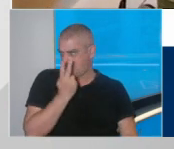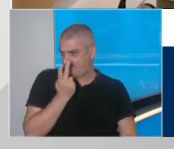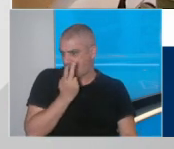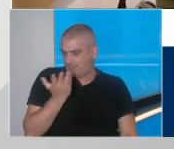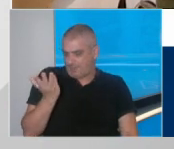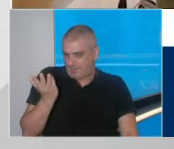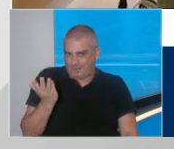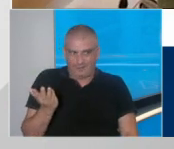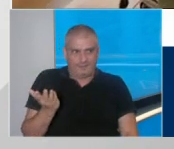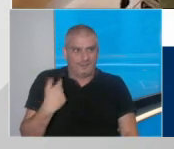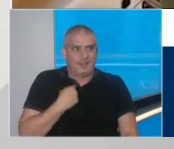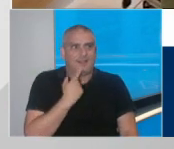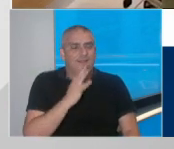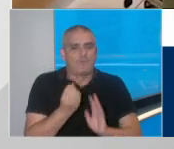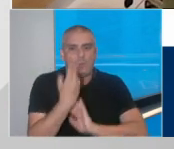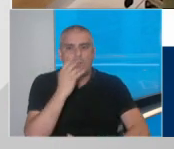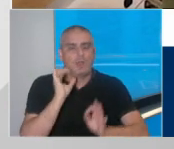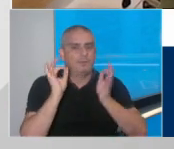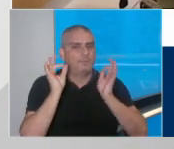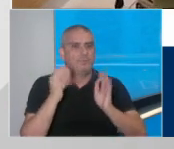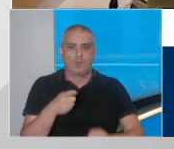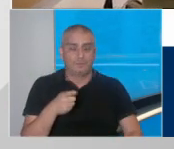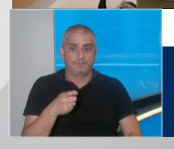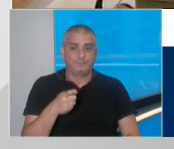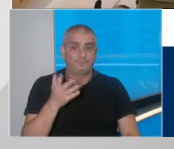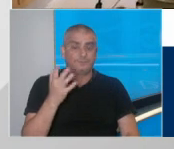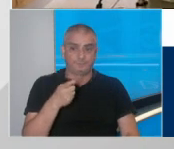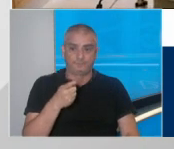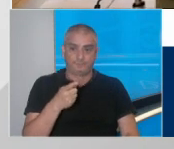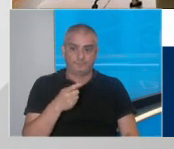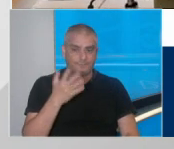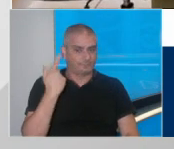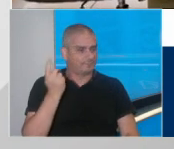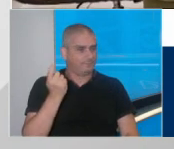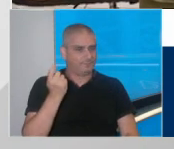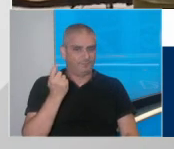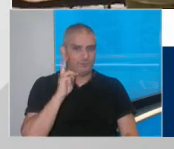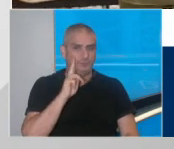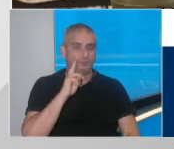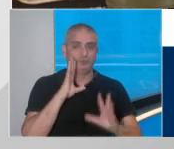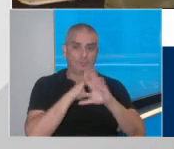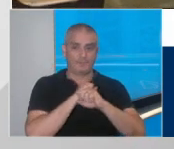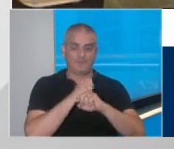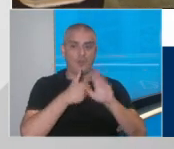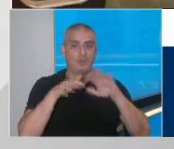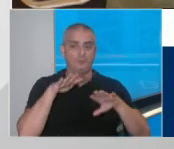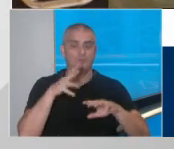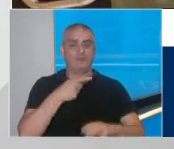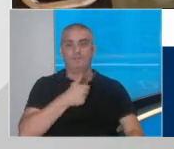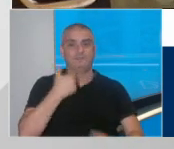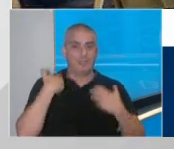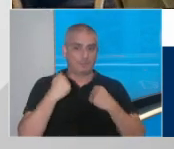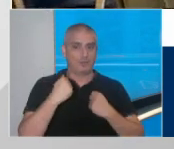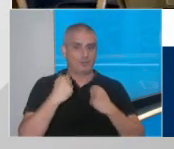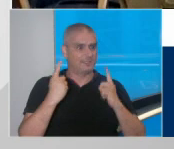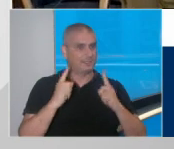בוודאי. אחד, אני אגיד לך איפה זה היה בולט באופן מיוחד. הייתה הצהרה בליל שבת, בשישי בערב, של ראש הממשלה ושר הביטחון,